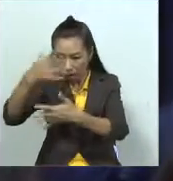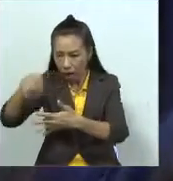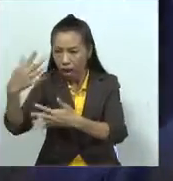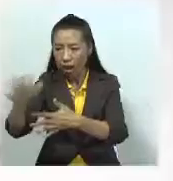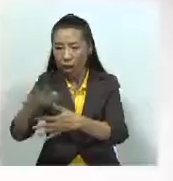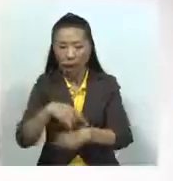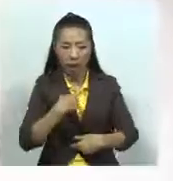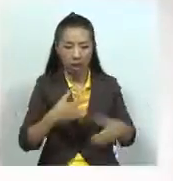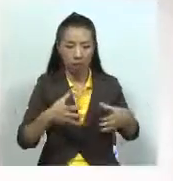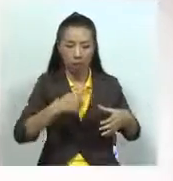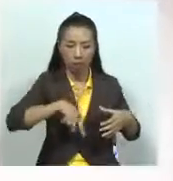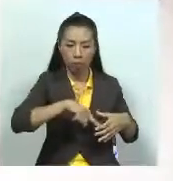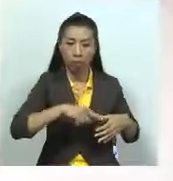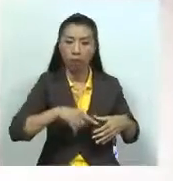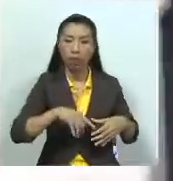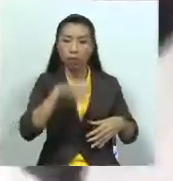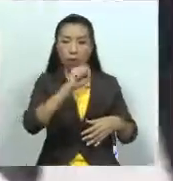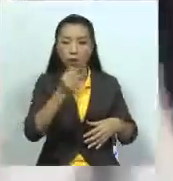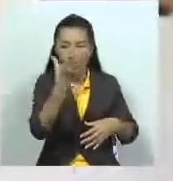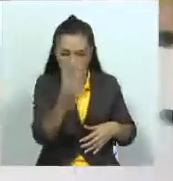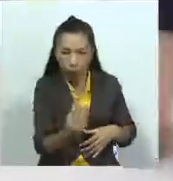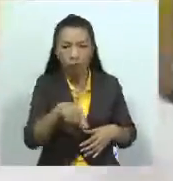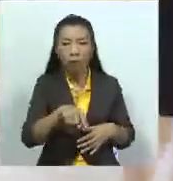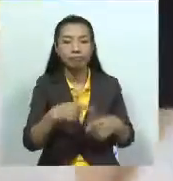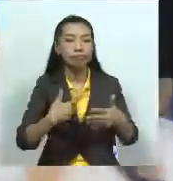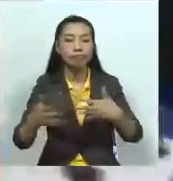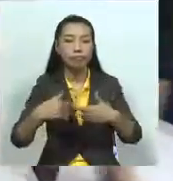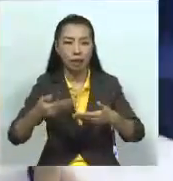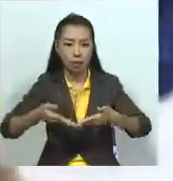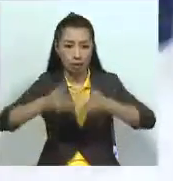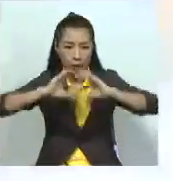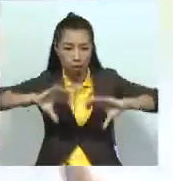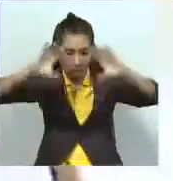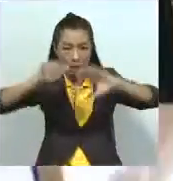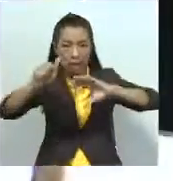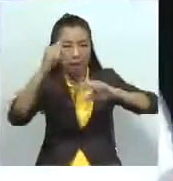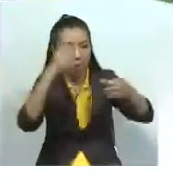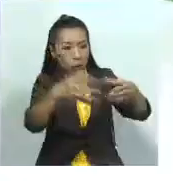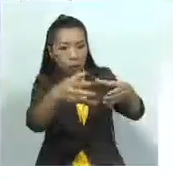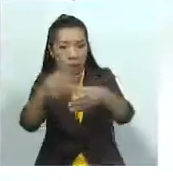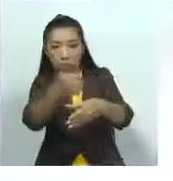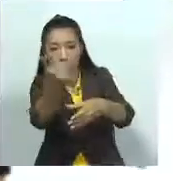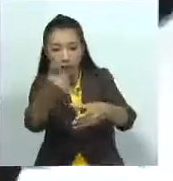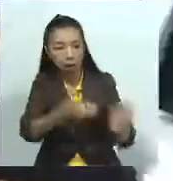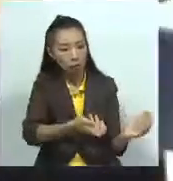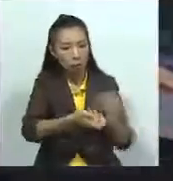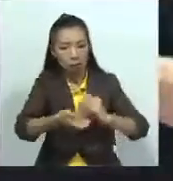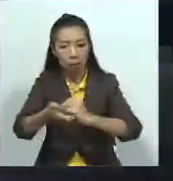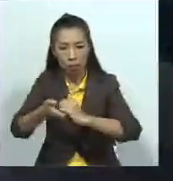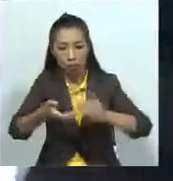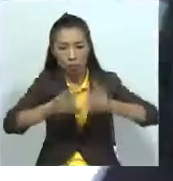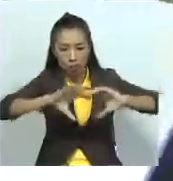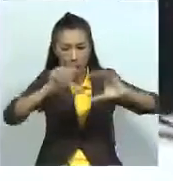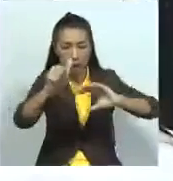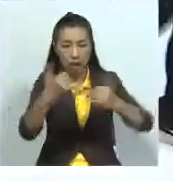ไม่ส่งผลต่อการจัดตั้งรัฐบาลเพราะยังมีพรรคอื่นๆที่สามารถมาร่วมกับพรรคเพื่อไทยได้ซึ่งทางคณะกรรมการบริหารพรรคก็กำลัง